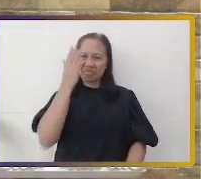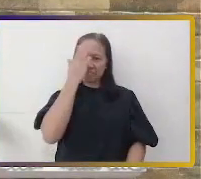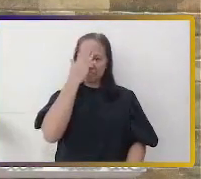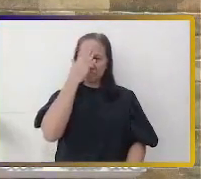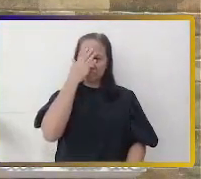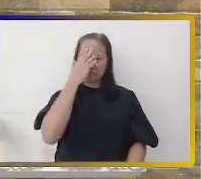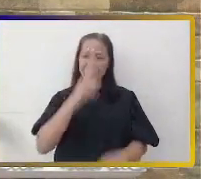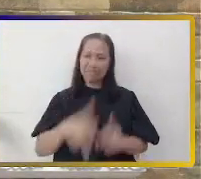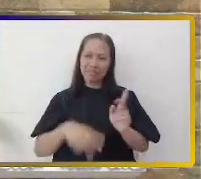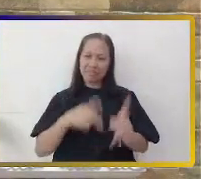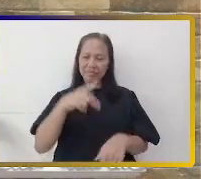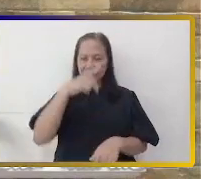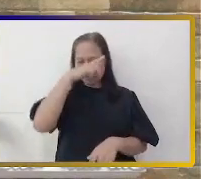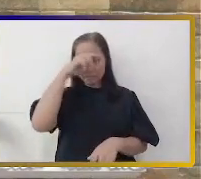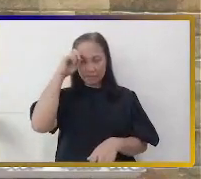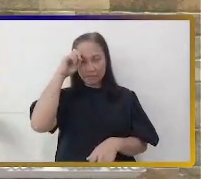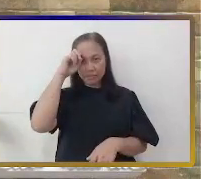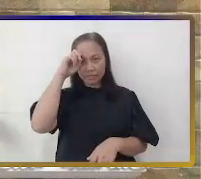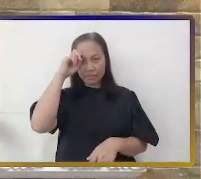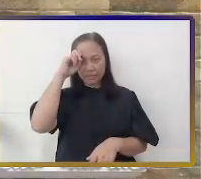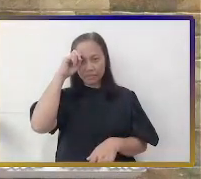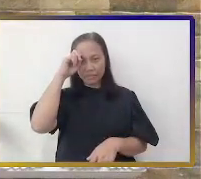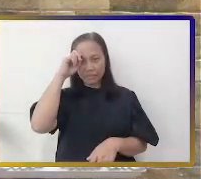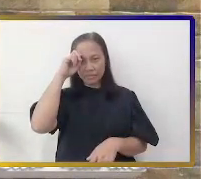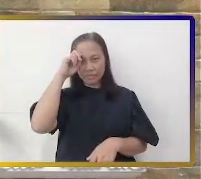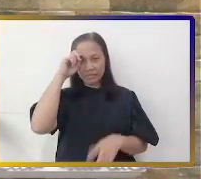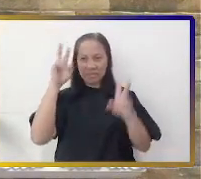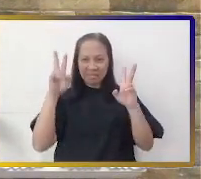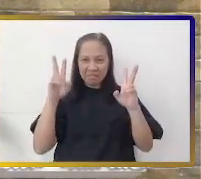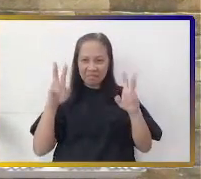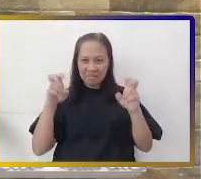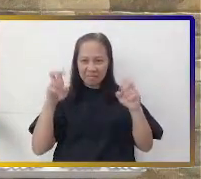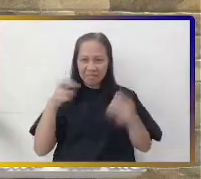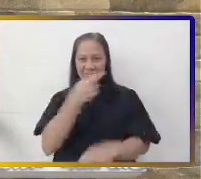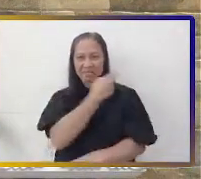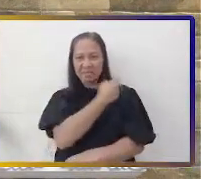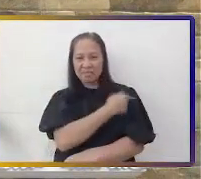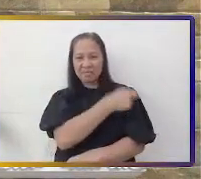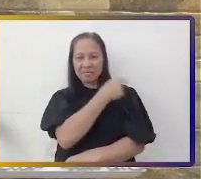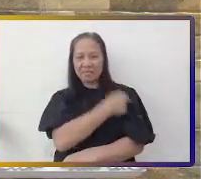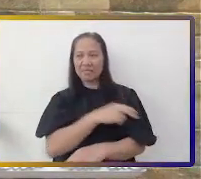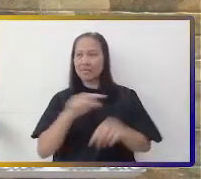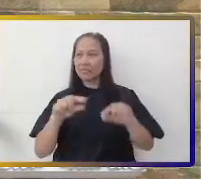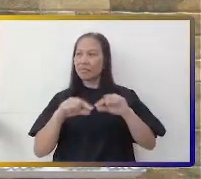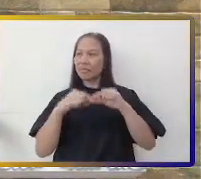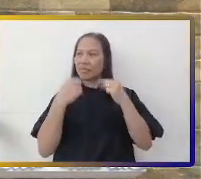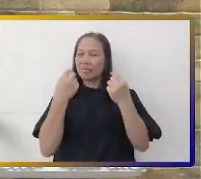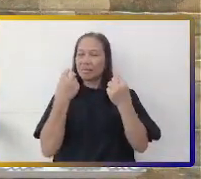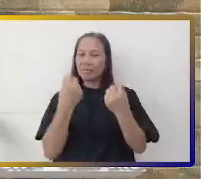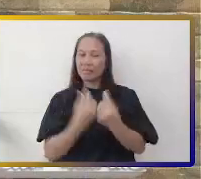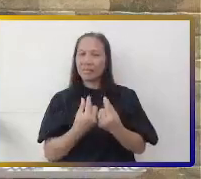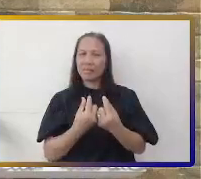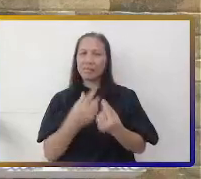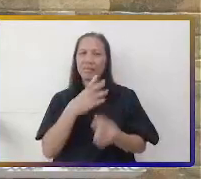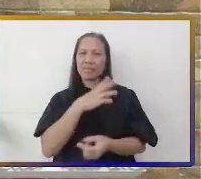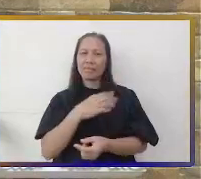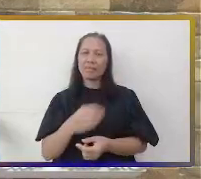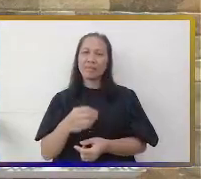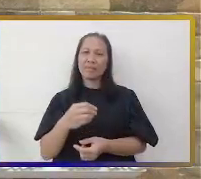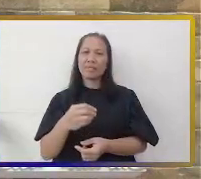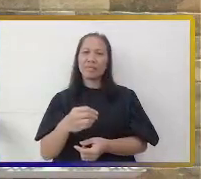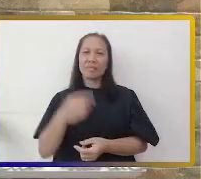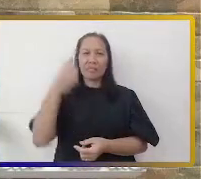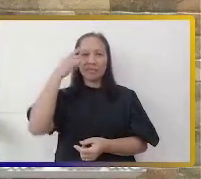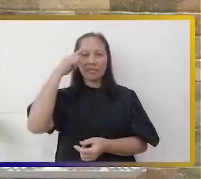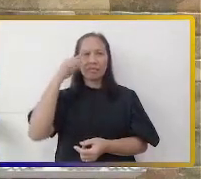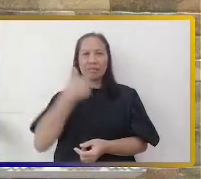of the religous groups ngayon na lumalabas you see at ginagawang pangsarili yung ibinibigay